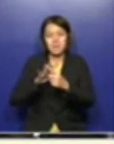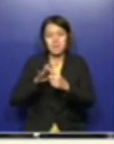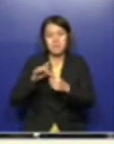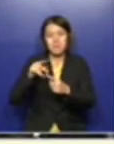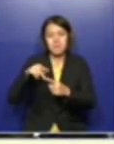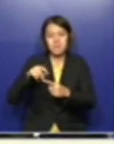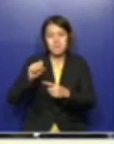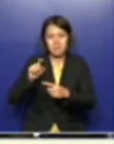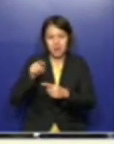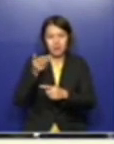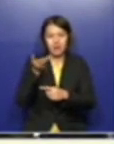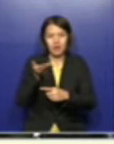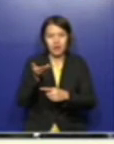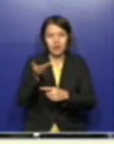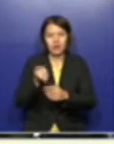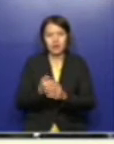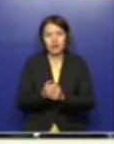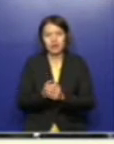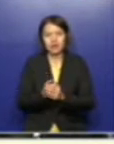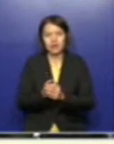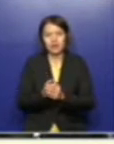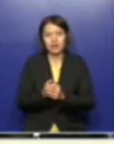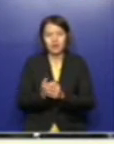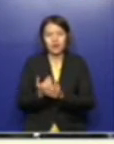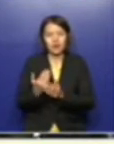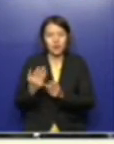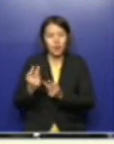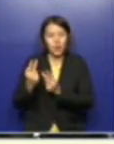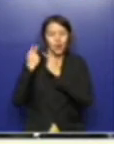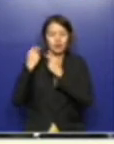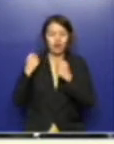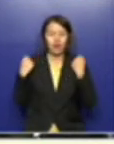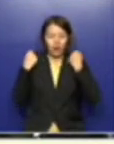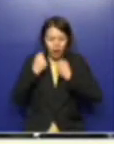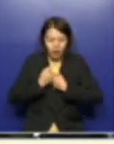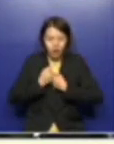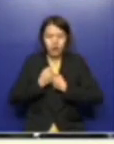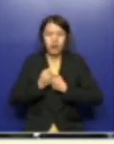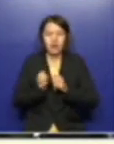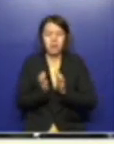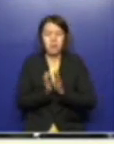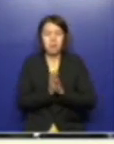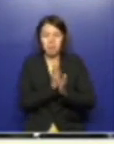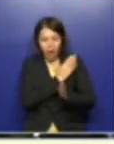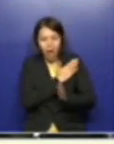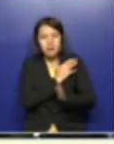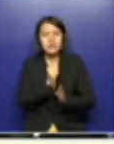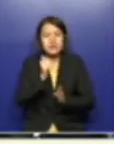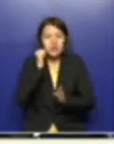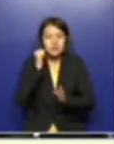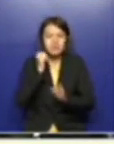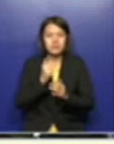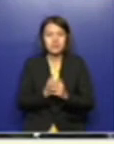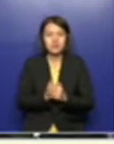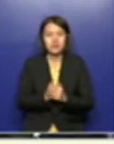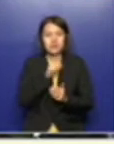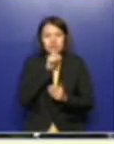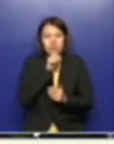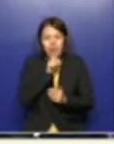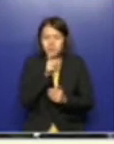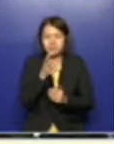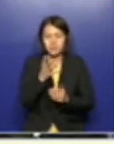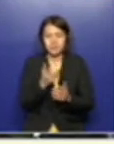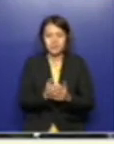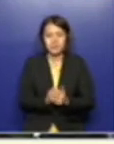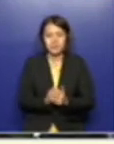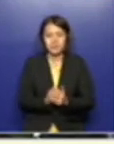ฆ์โดยการกลับคืนมาครองไตรจีวรไม่ได้ประสงค์ที่จะสอบถามเรื่องสมณศักดิ์ซึ่ง